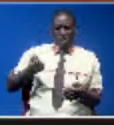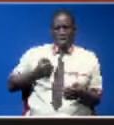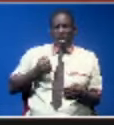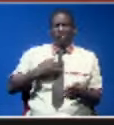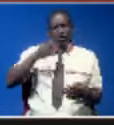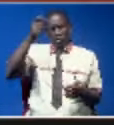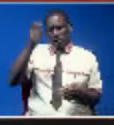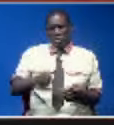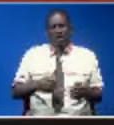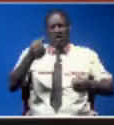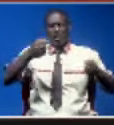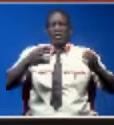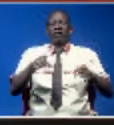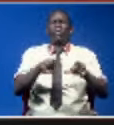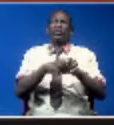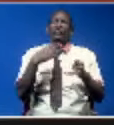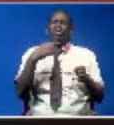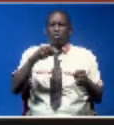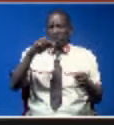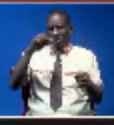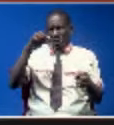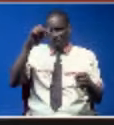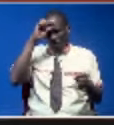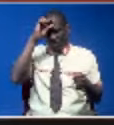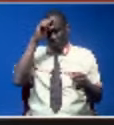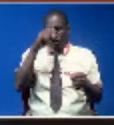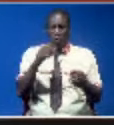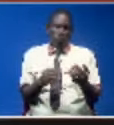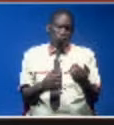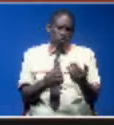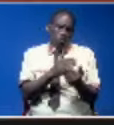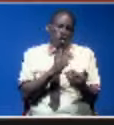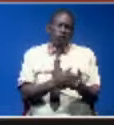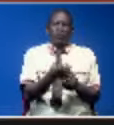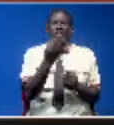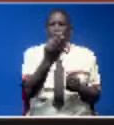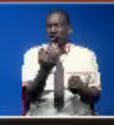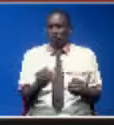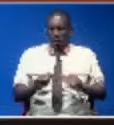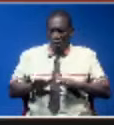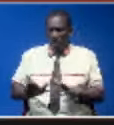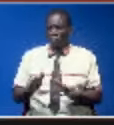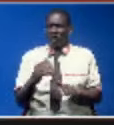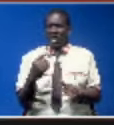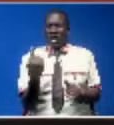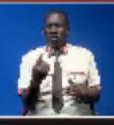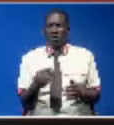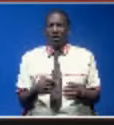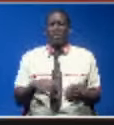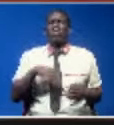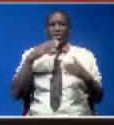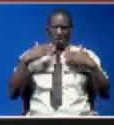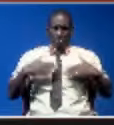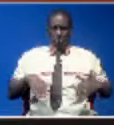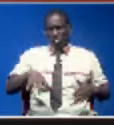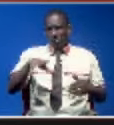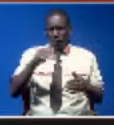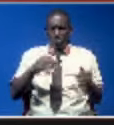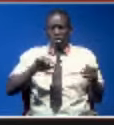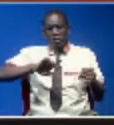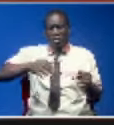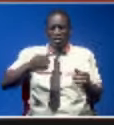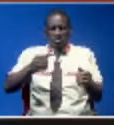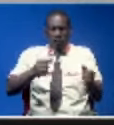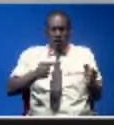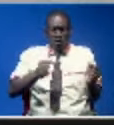pia walitaka serikali kuwajibikia watoto watatu ambao wameachwa mayatima. Mwili wa Bi Mumbua ulipatikana katika makafani ya City jijini